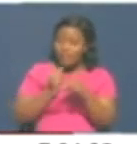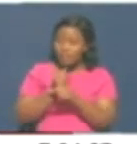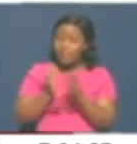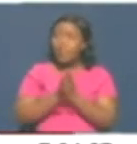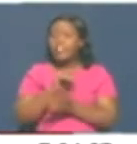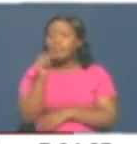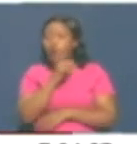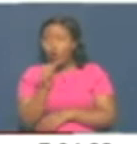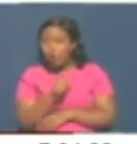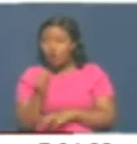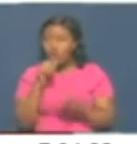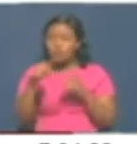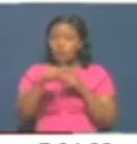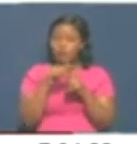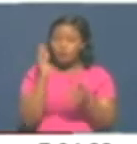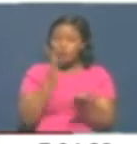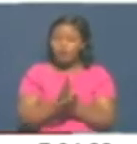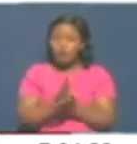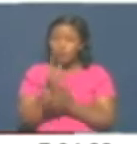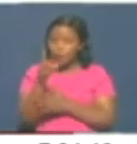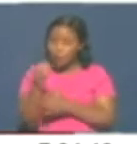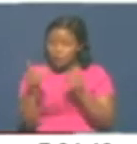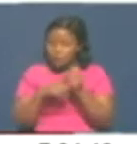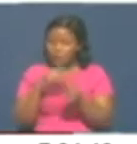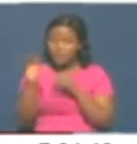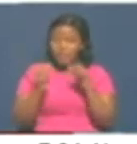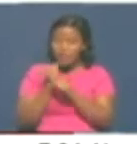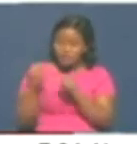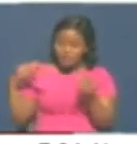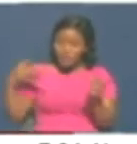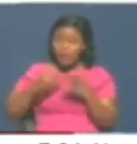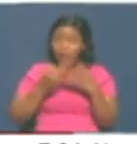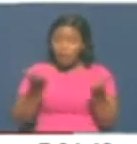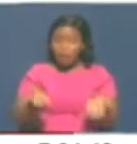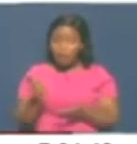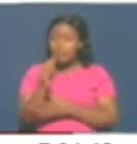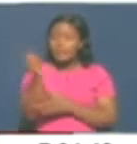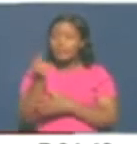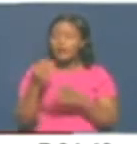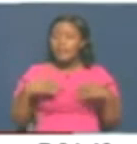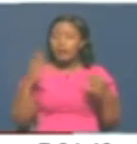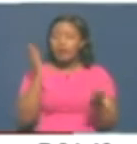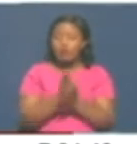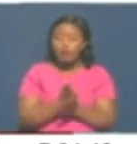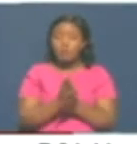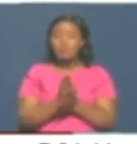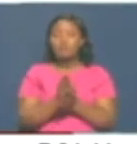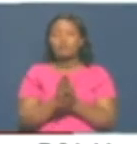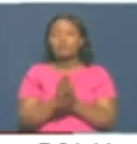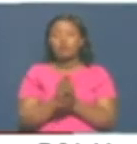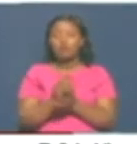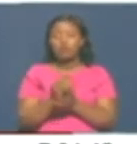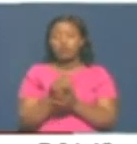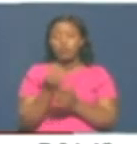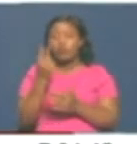ana umri wa miaka 106. Hadi sasa Kenya imenakili jumla ya visa